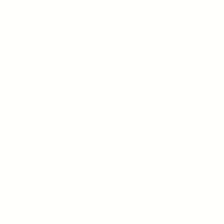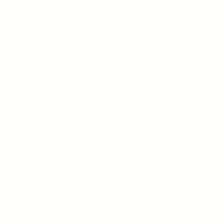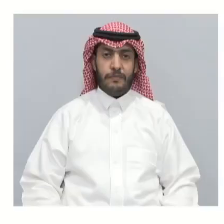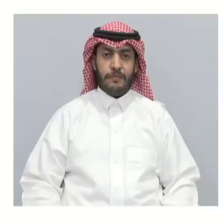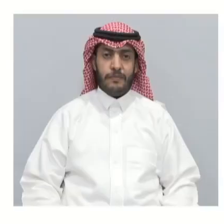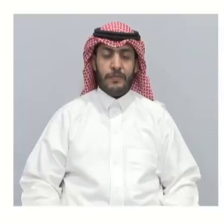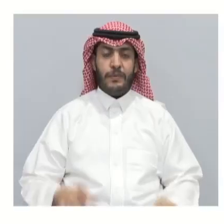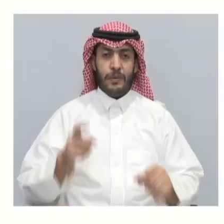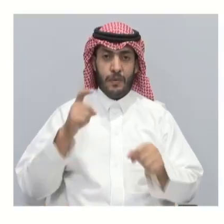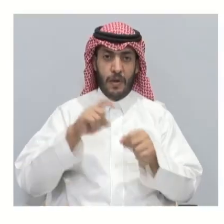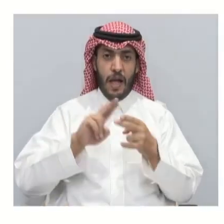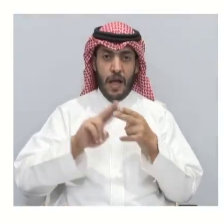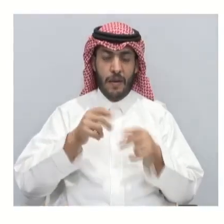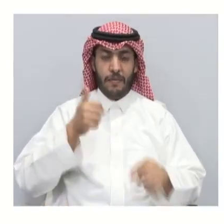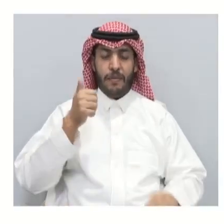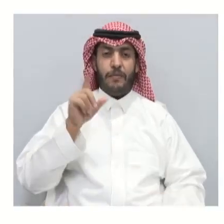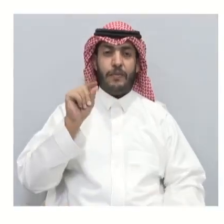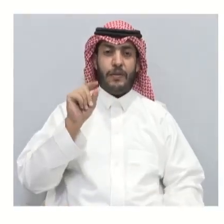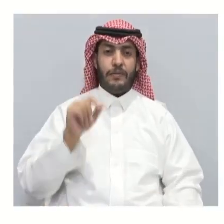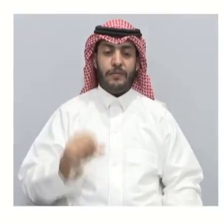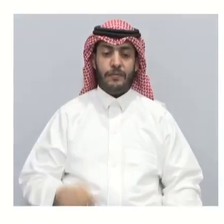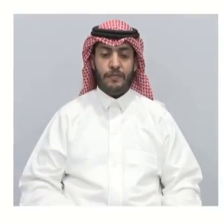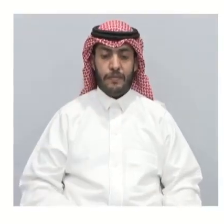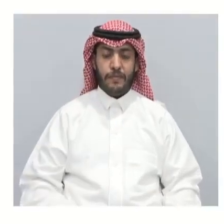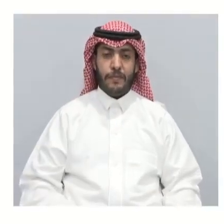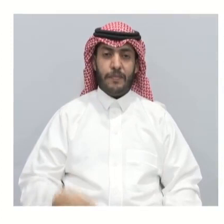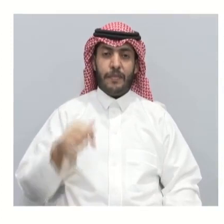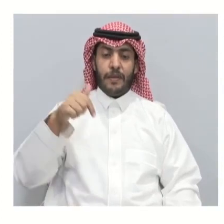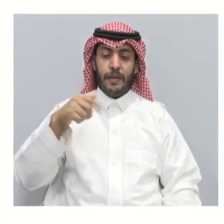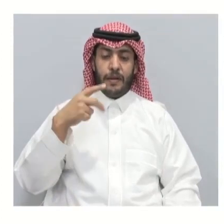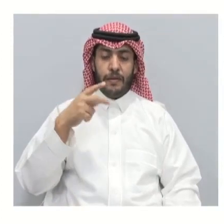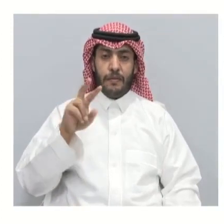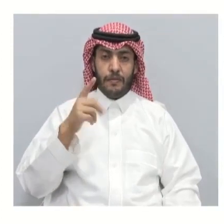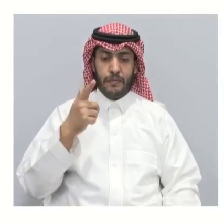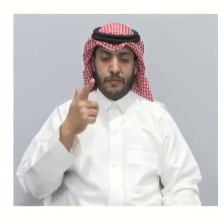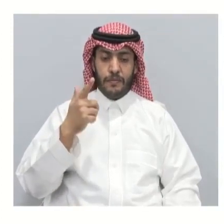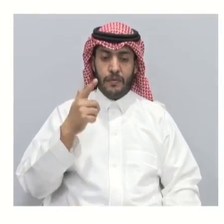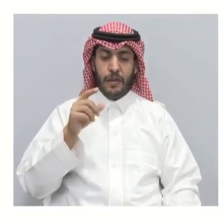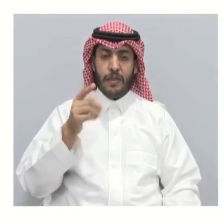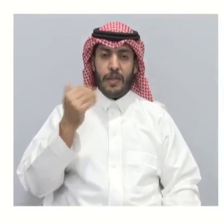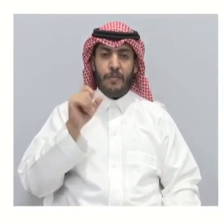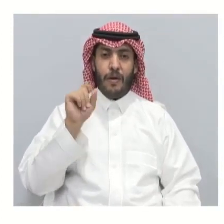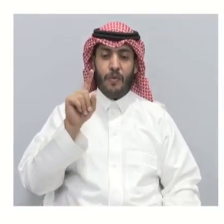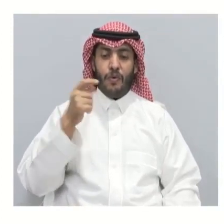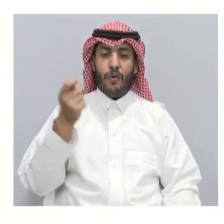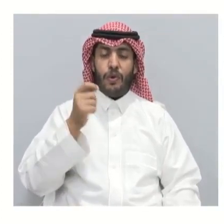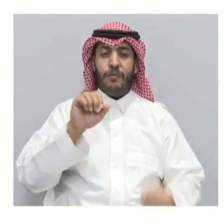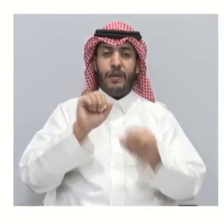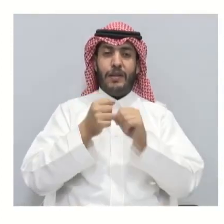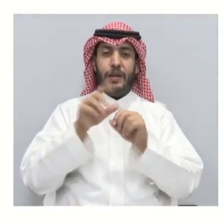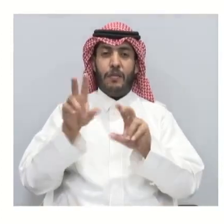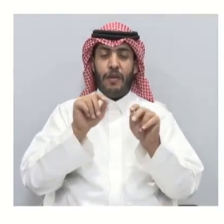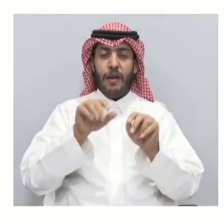هاي مبدعين وصلتوا للاجابه بارك الله فيكم يلا الان نبدا بارك الله فيكم بالطلب الاول اكتب الكسر